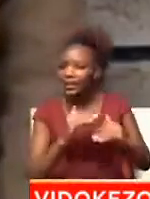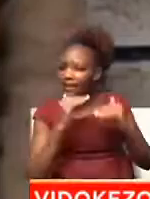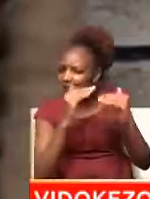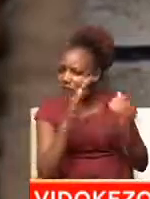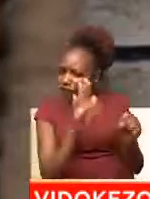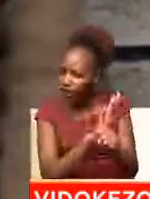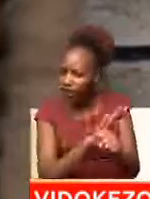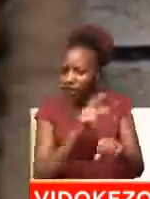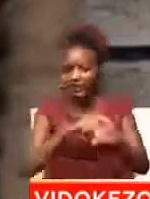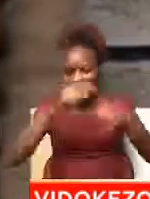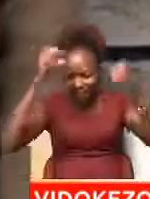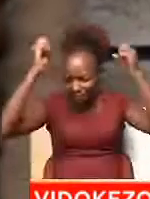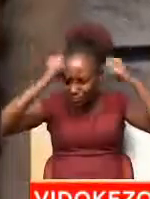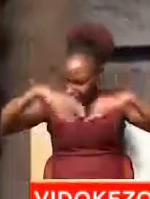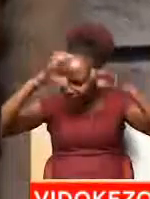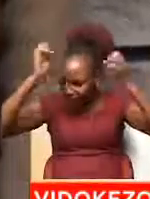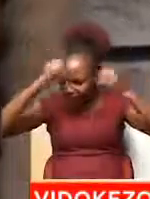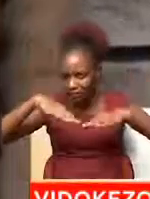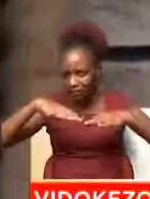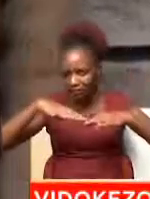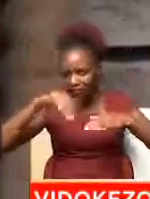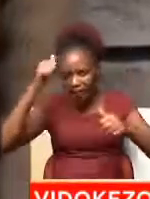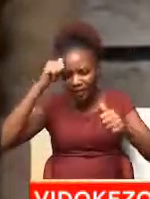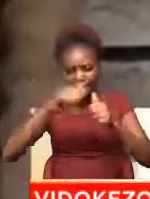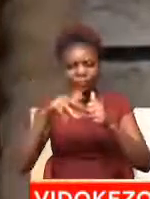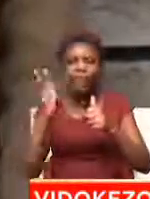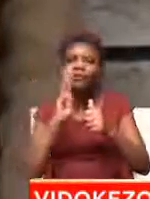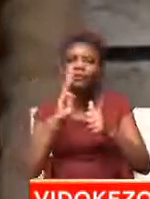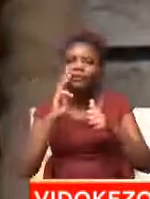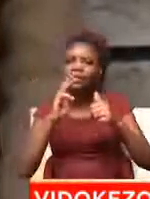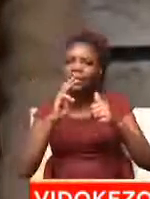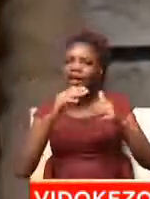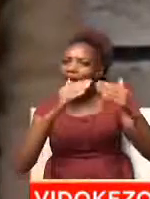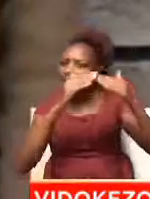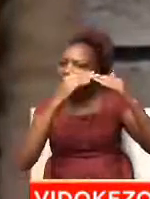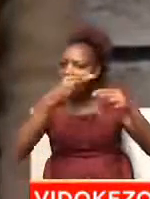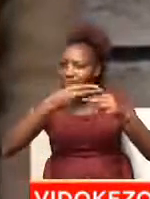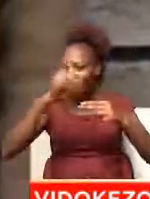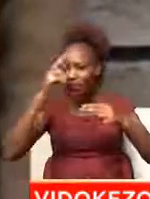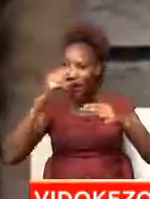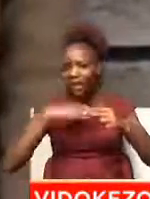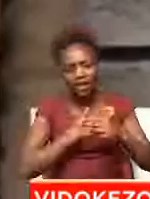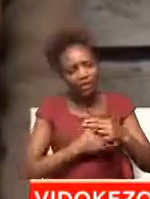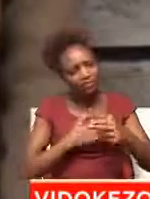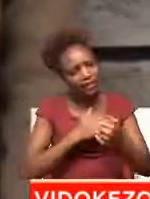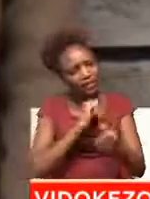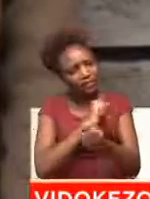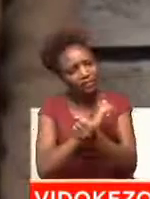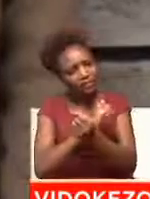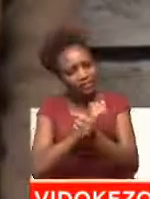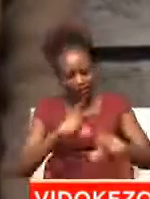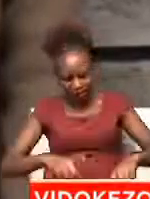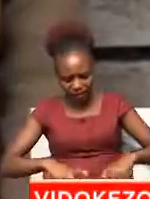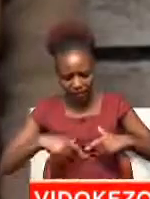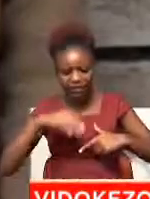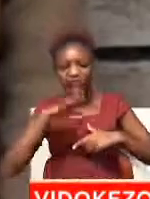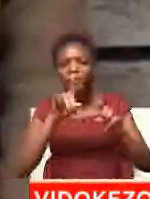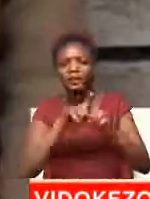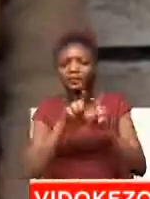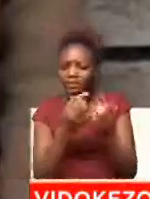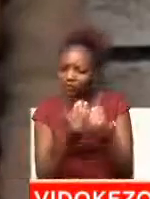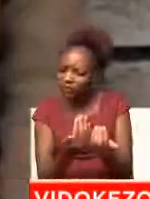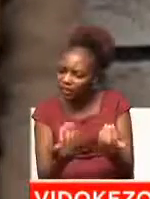wakati mvua hii inaendelea kunyesha, kuna mafuriko. Mchunge usalama wenu, mchunge usalama wa watoto